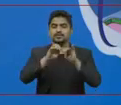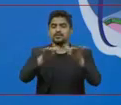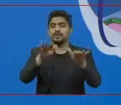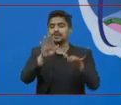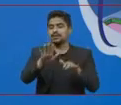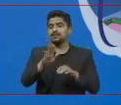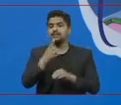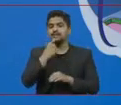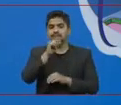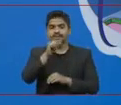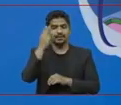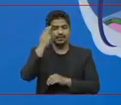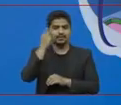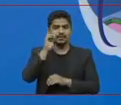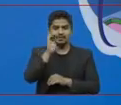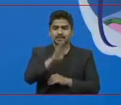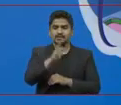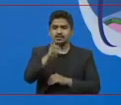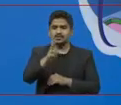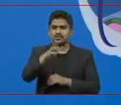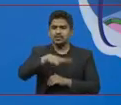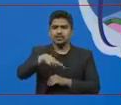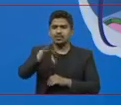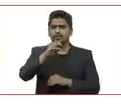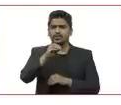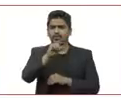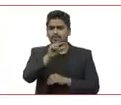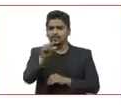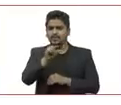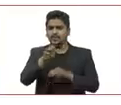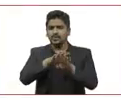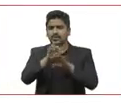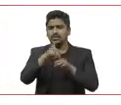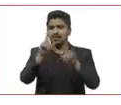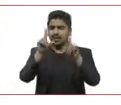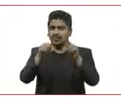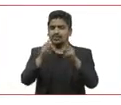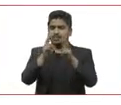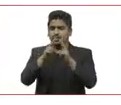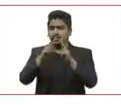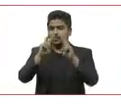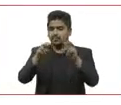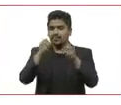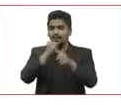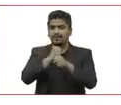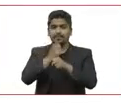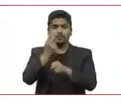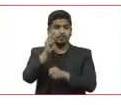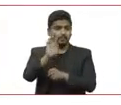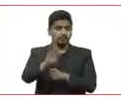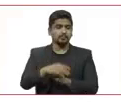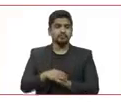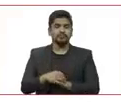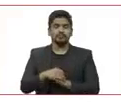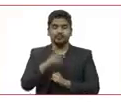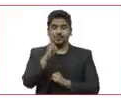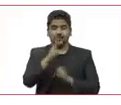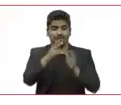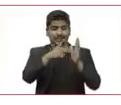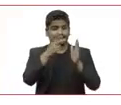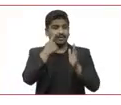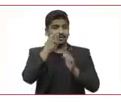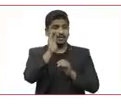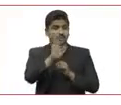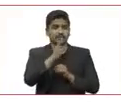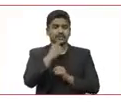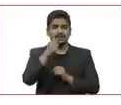हाम्रो देशमा। यसका लागि यी सबै केसहरूका लागि गर्नुपर्ने आवश्यक कन्ट्याक्ट ट्रेसिङको काम भइसकेको छ र यो ग्राफमा हामी के देख्न सक्छौँ